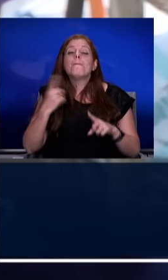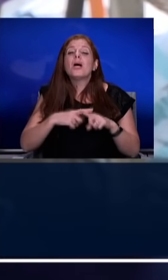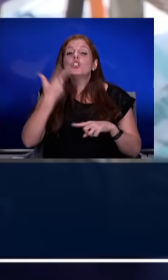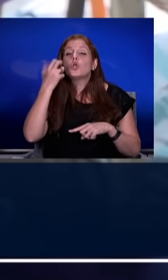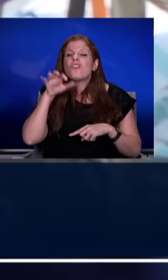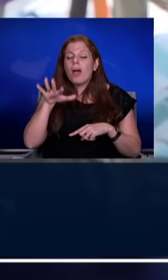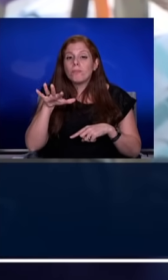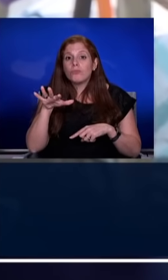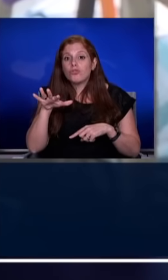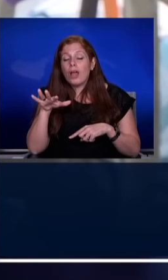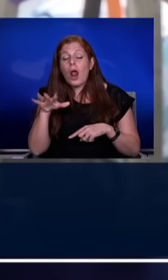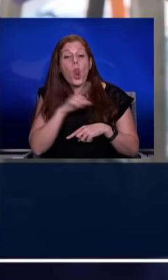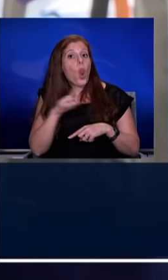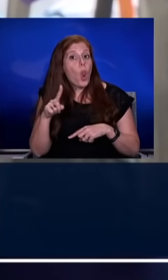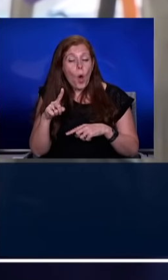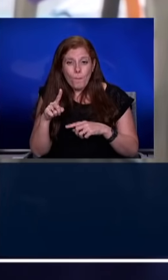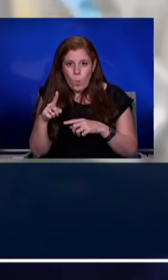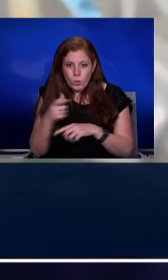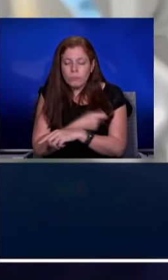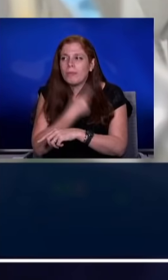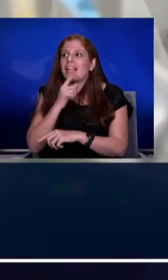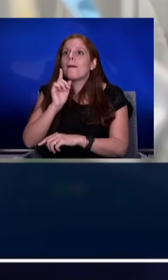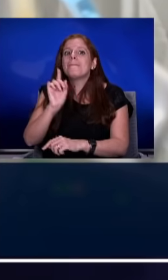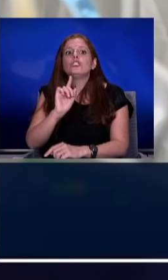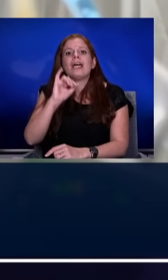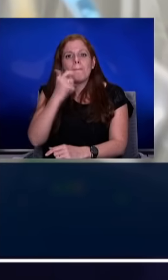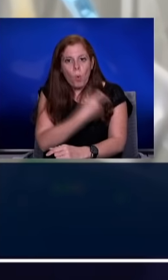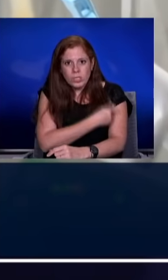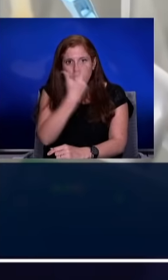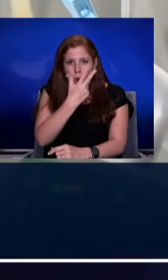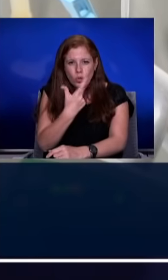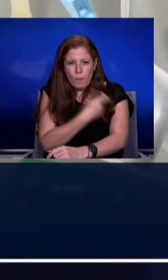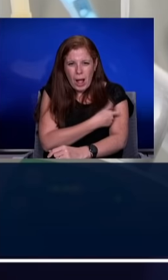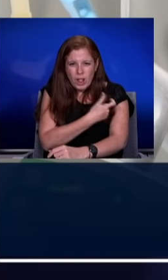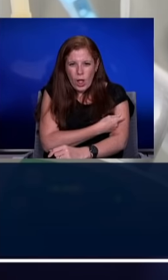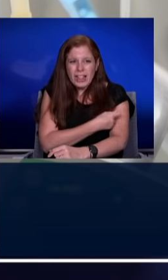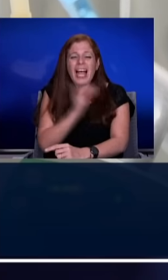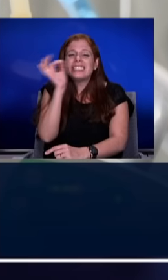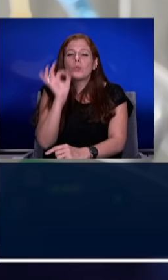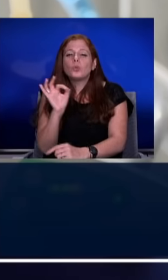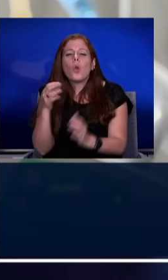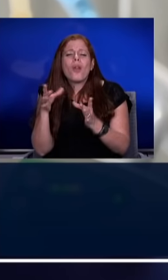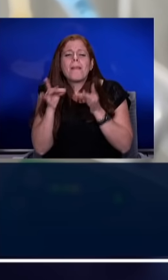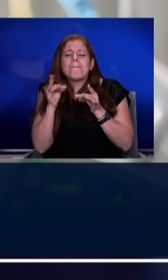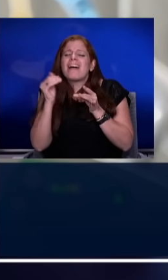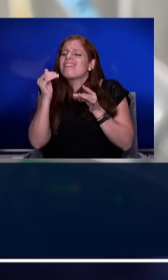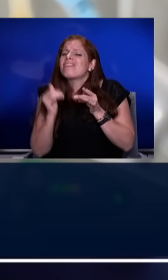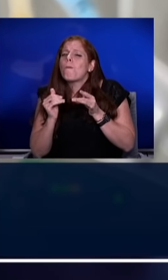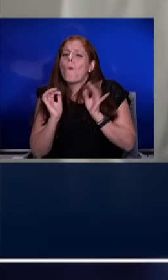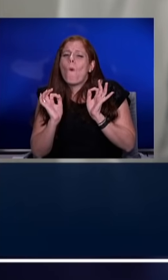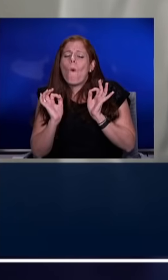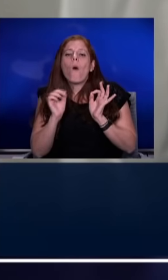לא מחוסנים מכן מחוסנים. כלומר, מי שמחוסן כבר בשלוש מנות, הסיכוי שלו להידבק הוא כבר מאוד מאוד נמוך.